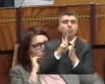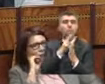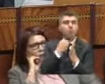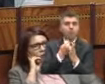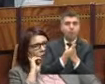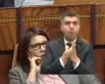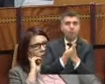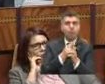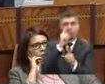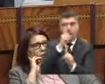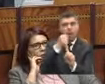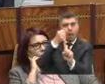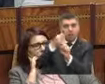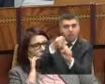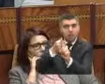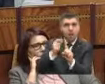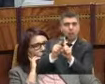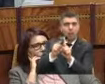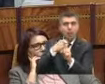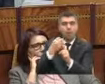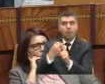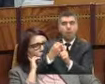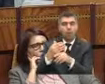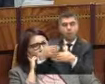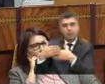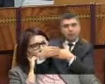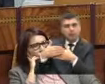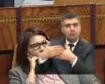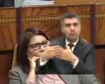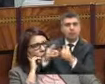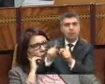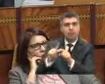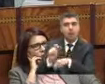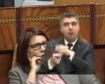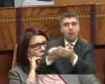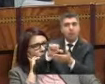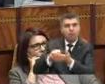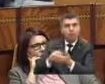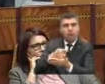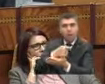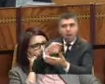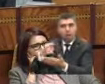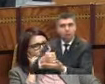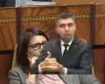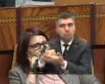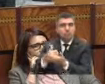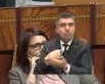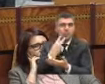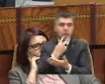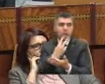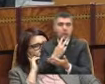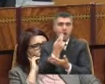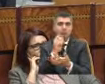على الاشتغال على تقليص الفوارق الاجتماعيه، مع الاسف ما لمسناهش في الماليه ديال